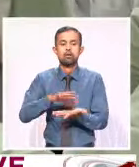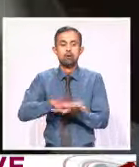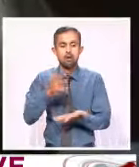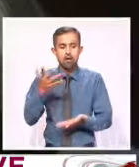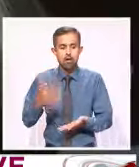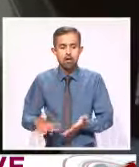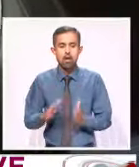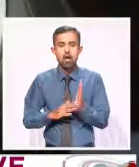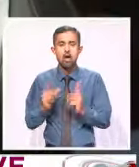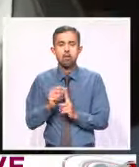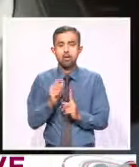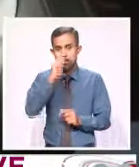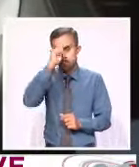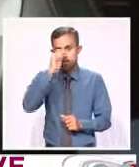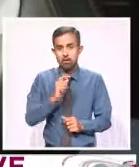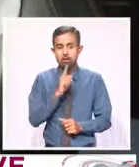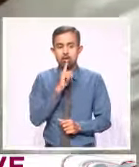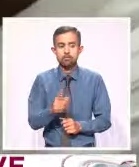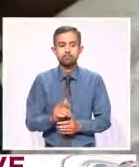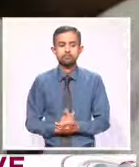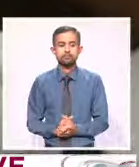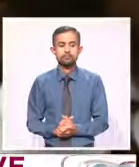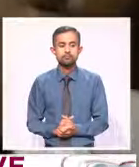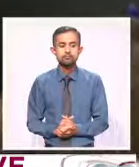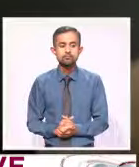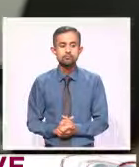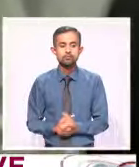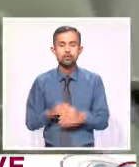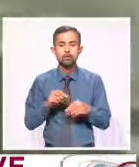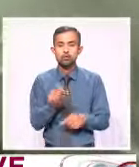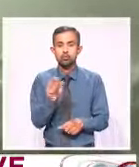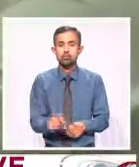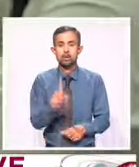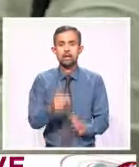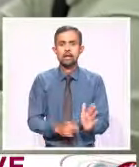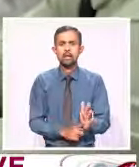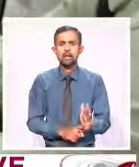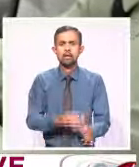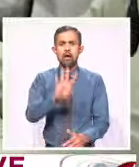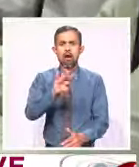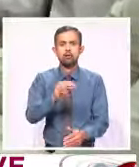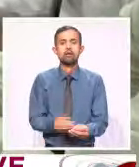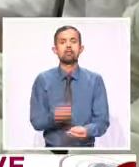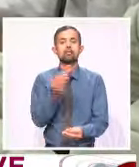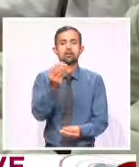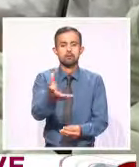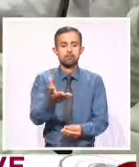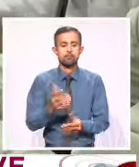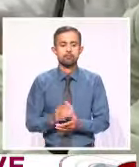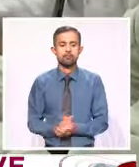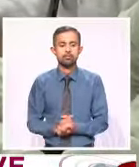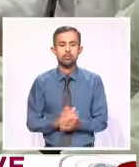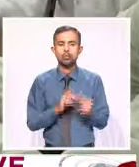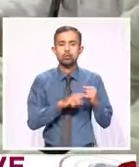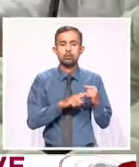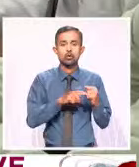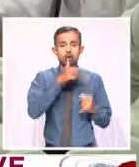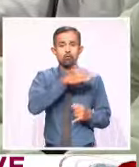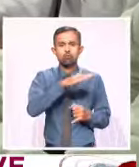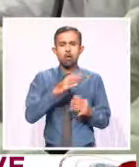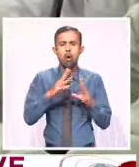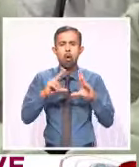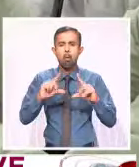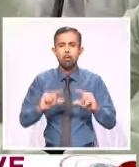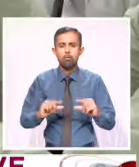ඇති බවද අමාත්‍ය මහින්ද අමරවීර මහතා කියා සිටියා. ඒ අනුව ගොවියෙකුට ඩීසල් ලීටර 40ක් ලබා දීමට නියමිතයි. උඩවලව ජලාශය